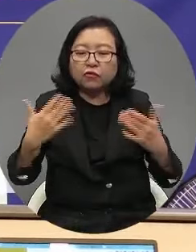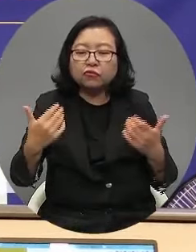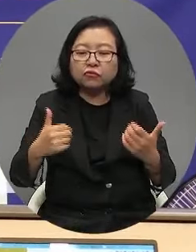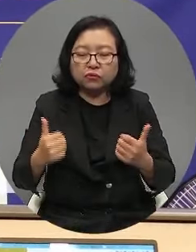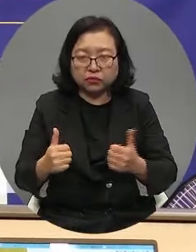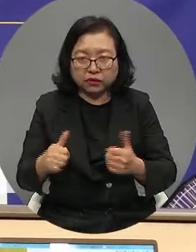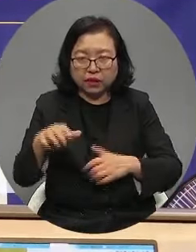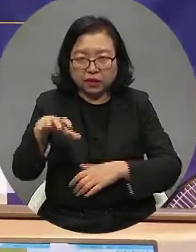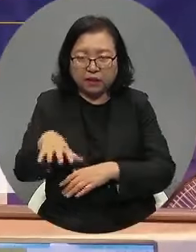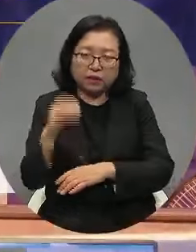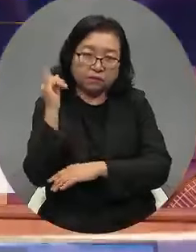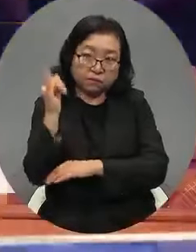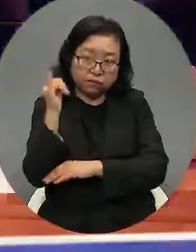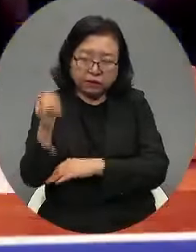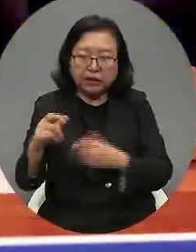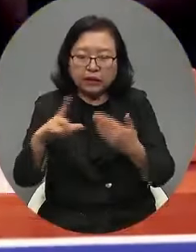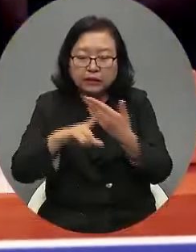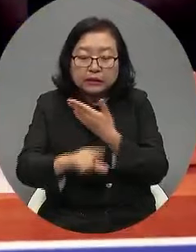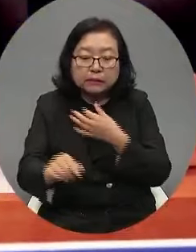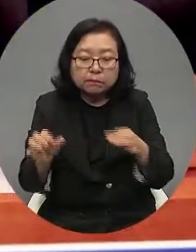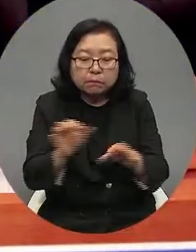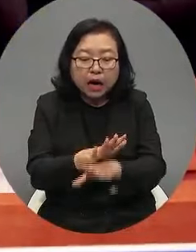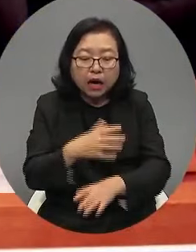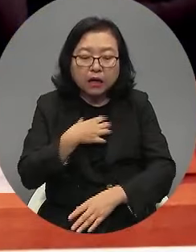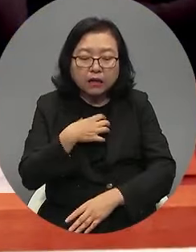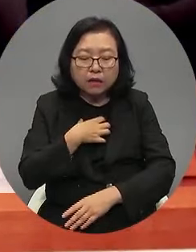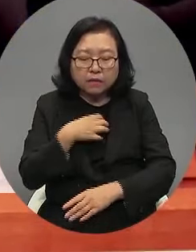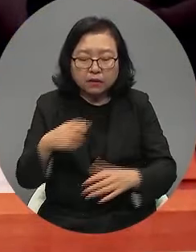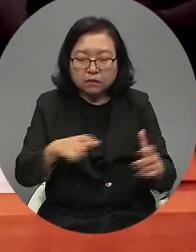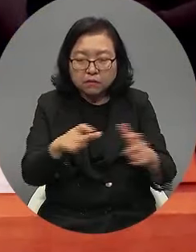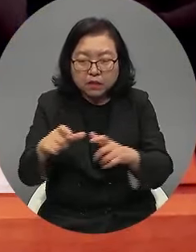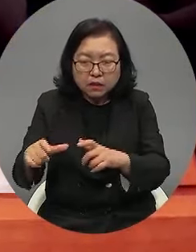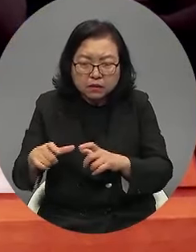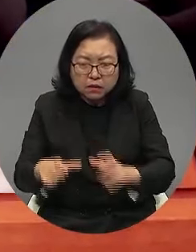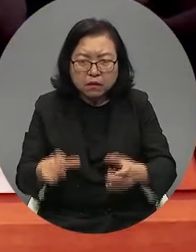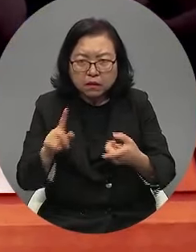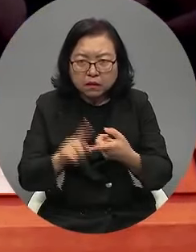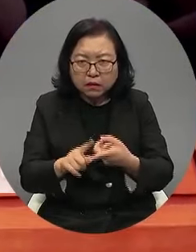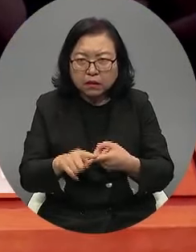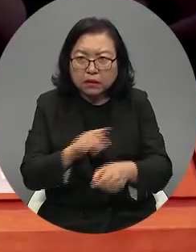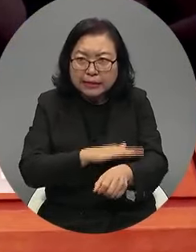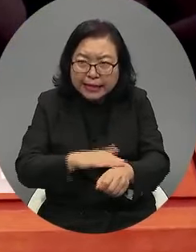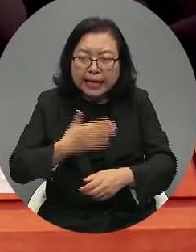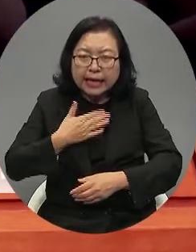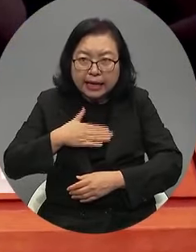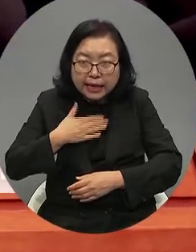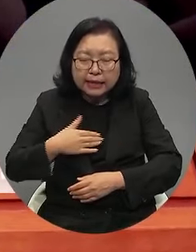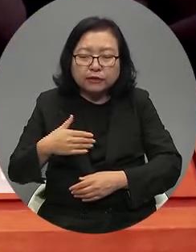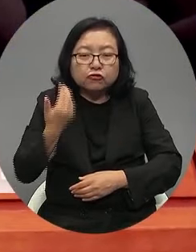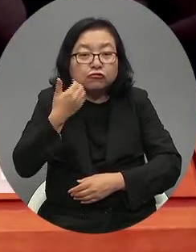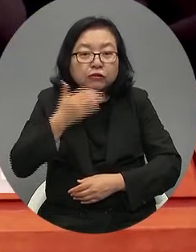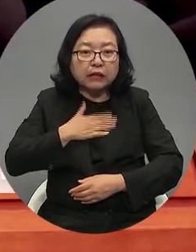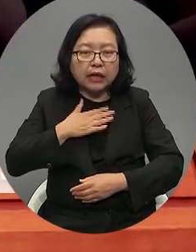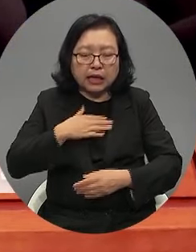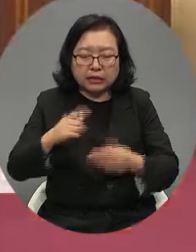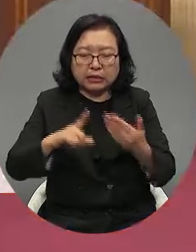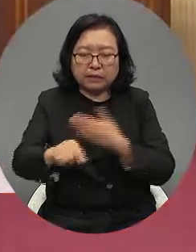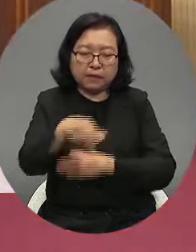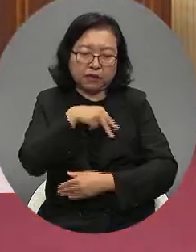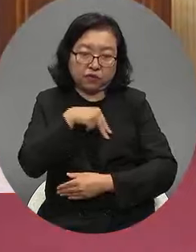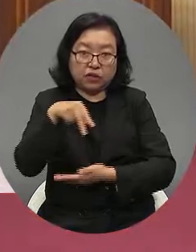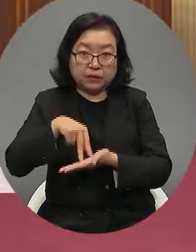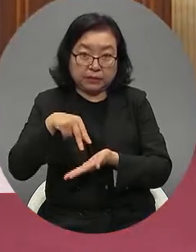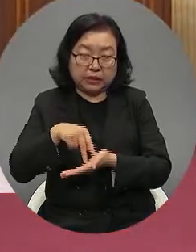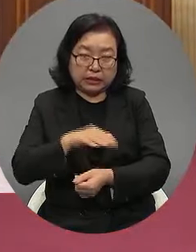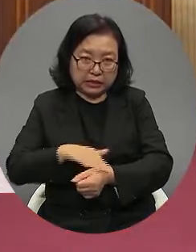회견을 열고 지방소멸 위기는 지역의 실상을 정확히 하는 지방 의원에 극복할 수 있다면서 다음 달